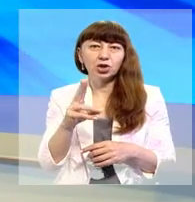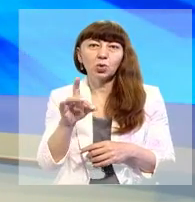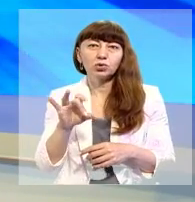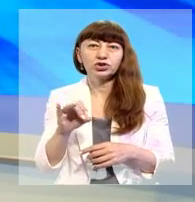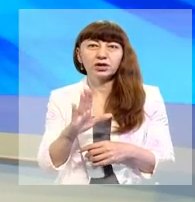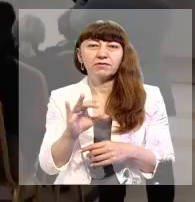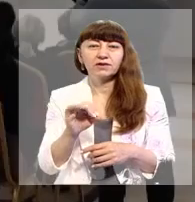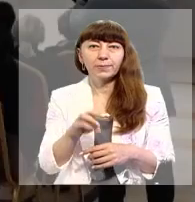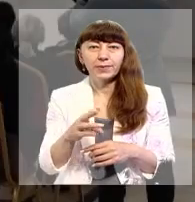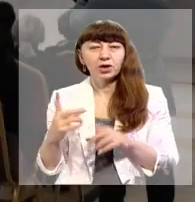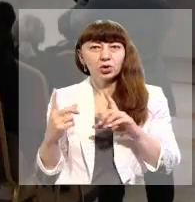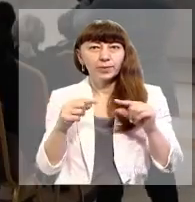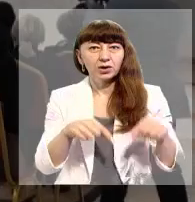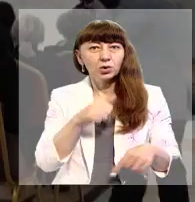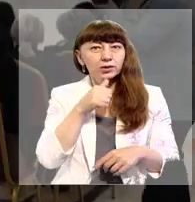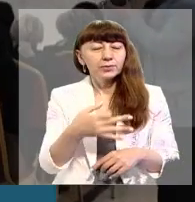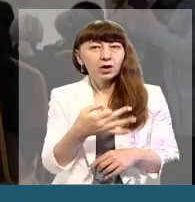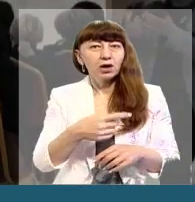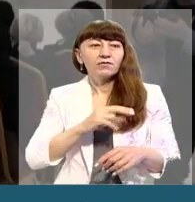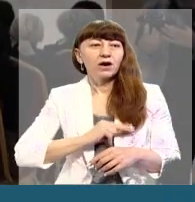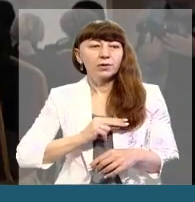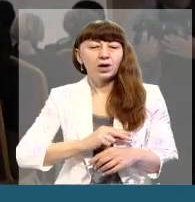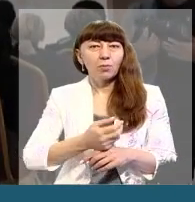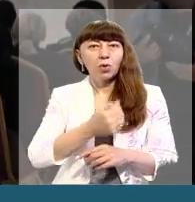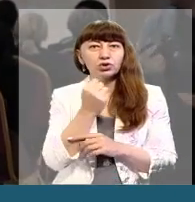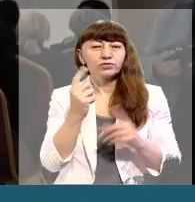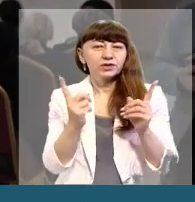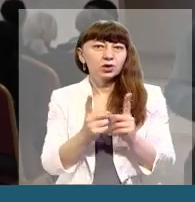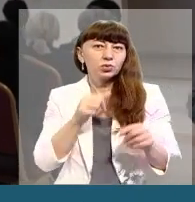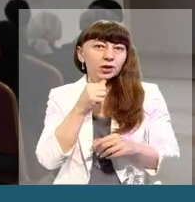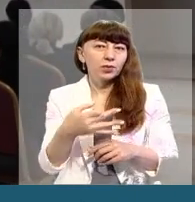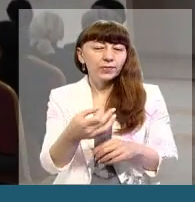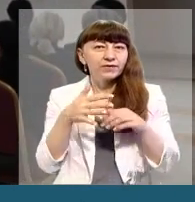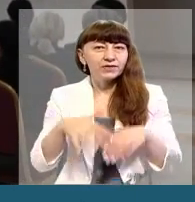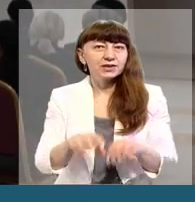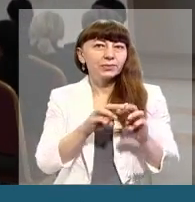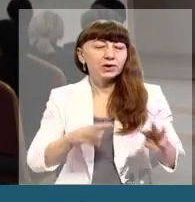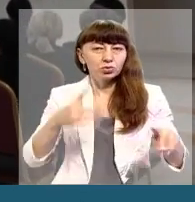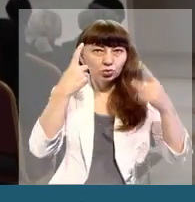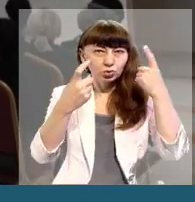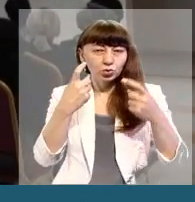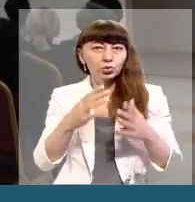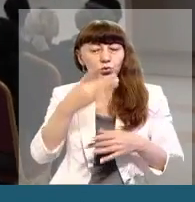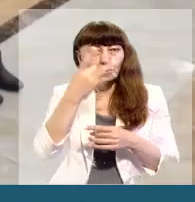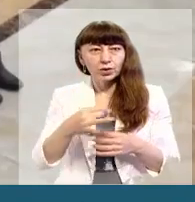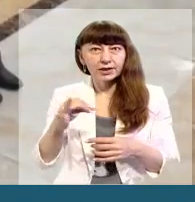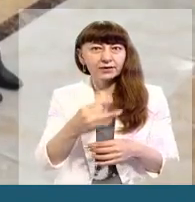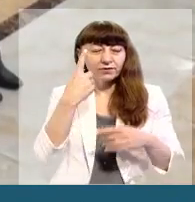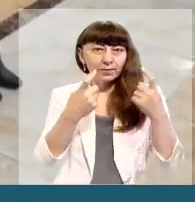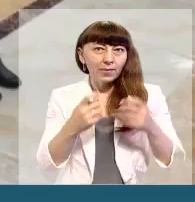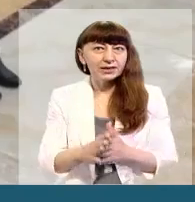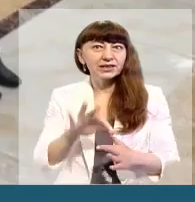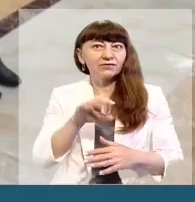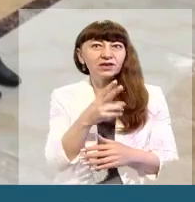корреспонденты. В рамках рабочей поездки в Кустанайскую область вице-министр культуры и информации Евгений Кочетов выступил